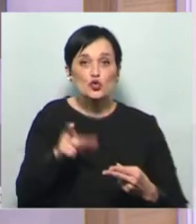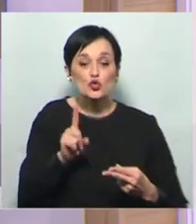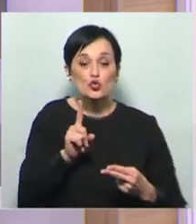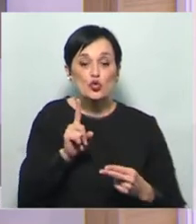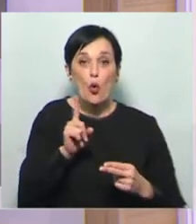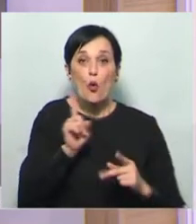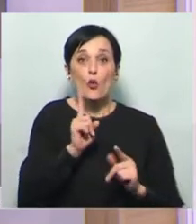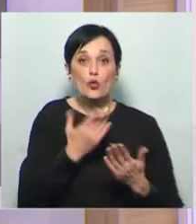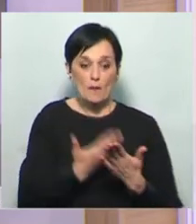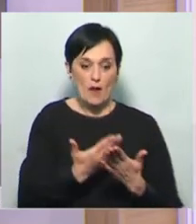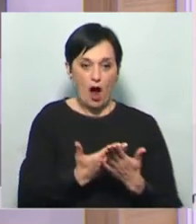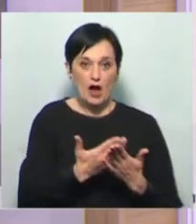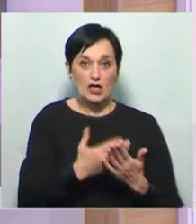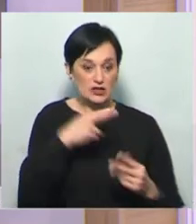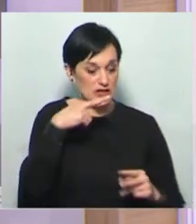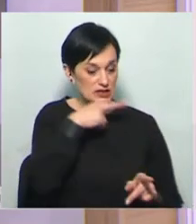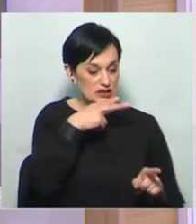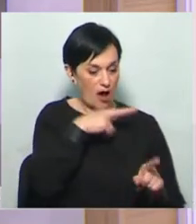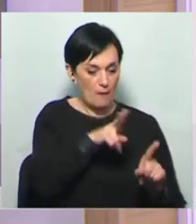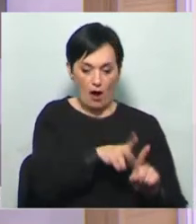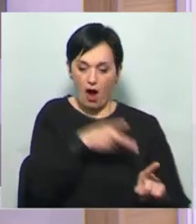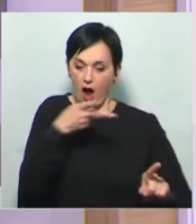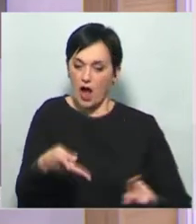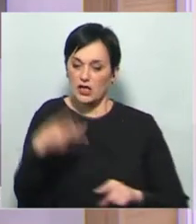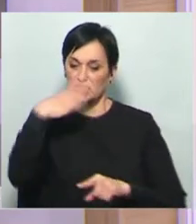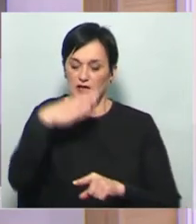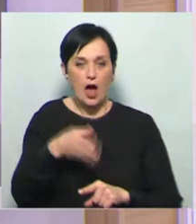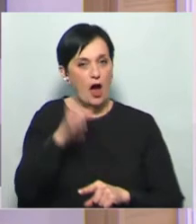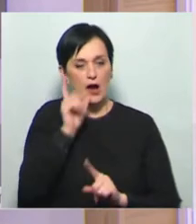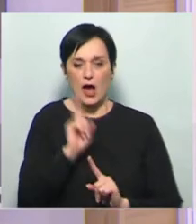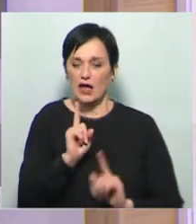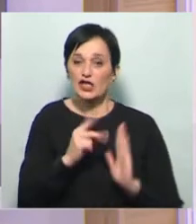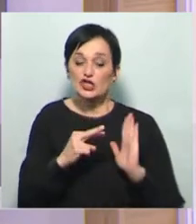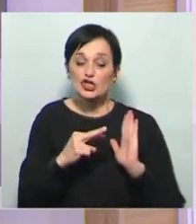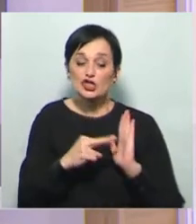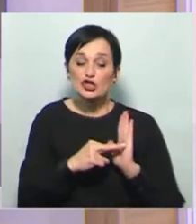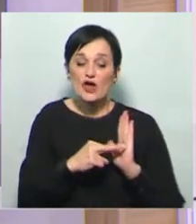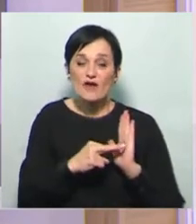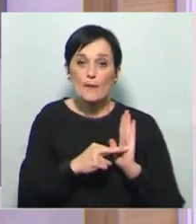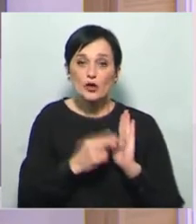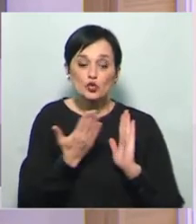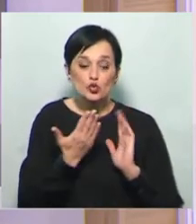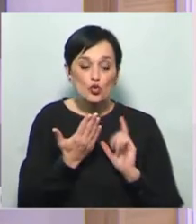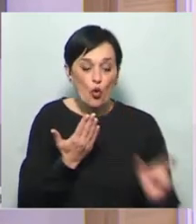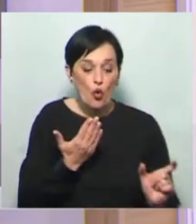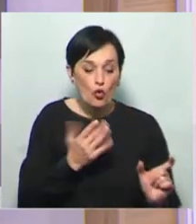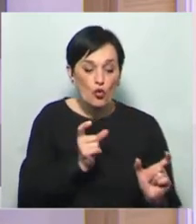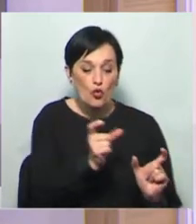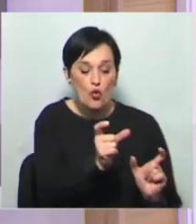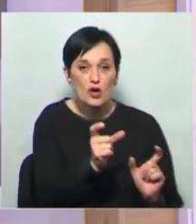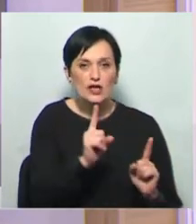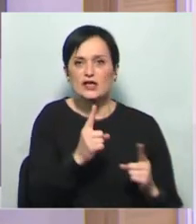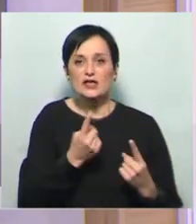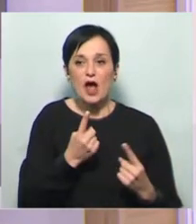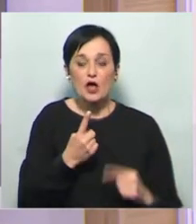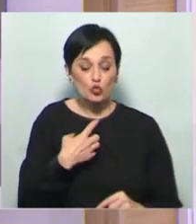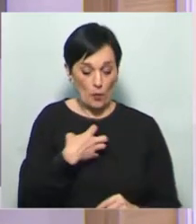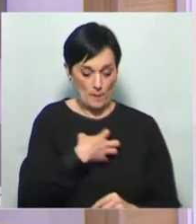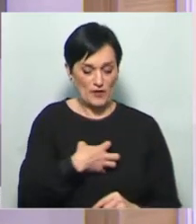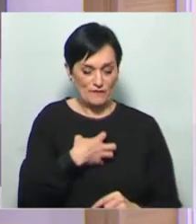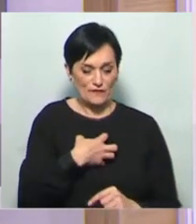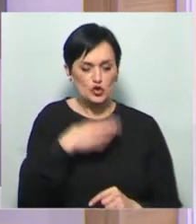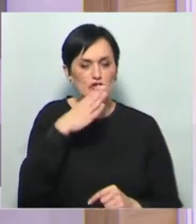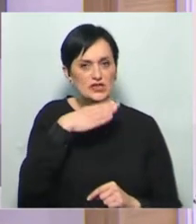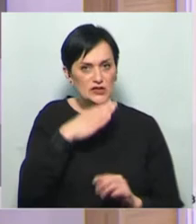განვიხილოთ მედიკამენტის ალტერნატივად, არამედ შევაფასოთ რომელ ფაზაში და საერთოდ რატომ არის მნიშვნელოვანი წყლის